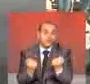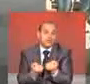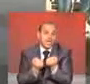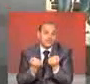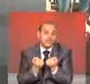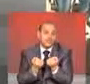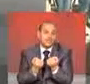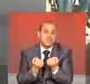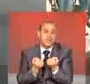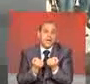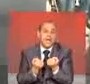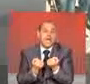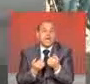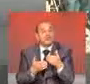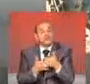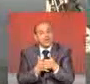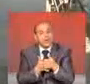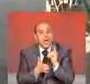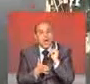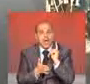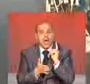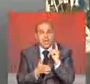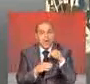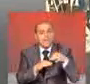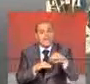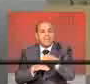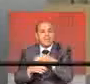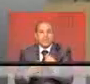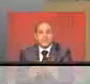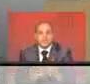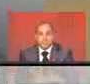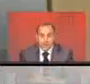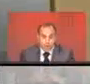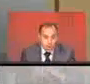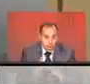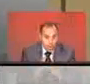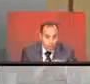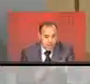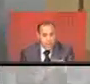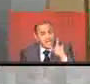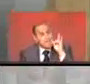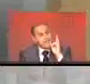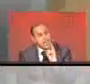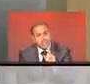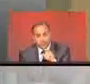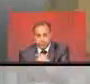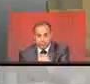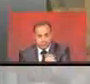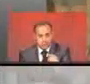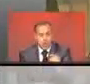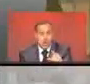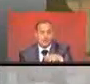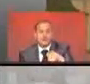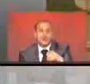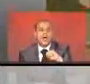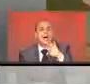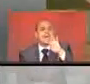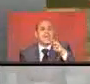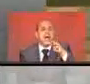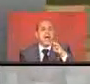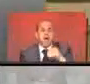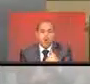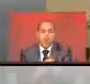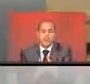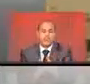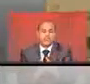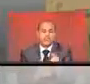على مستوى الجزيرة ومستوى الضواحي الجزيرة أيضا. لكل مكان تاريخ، وتاريخ سوق الربع بجربة حومة السوق